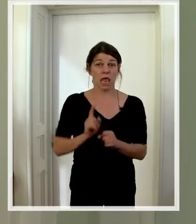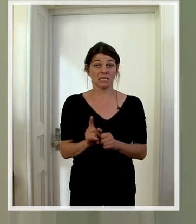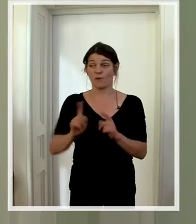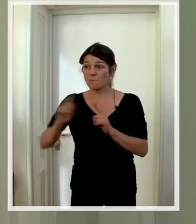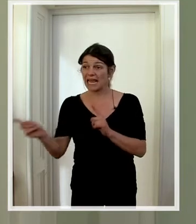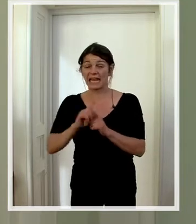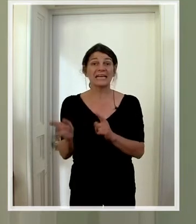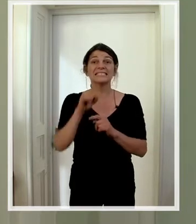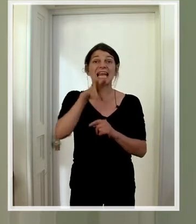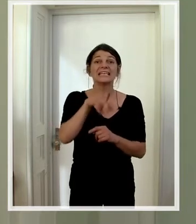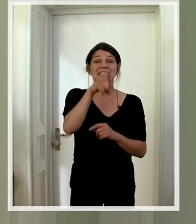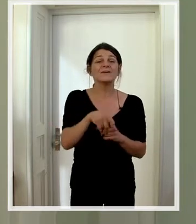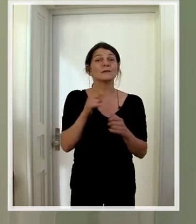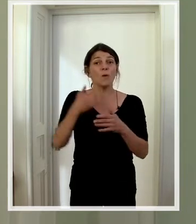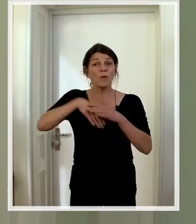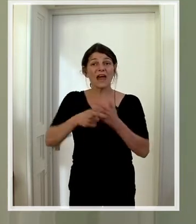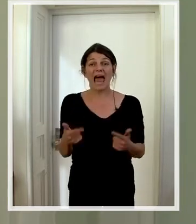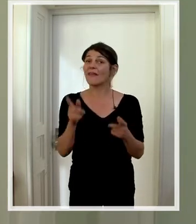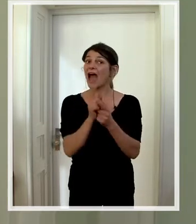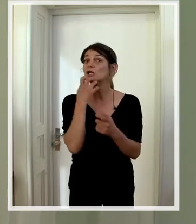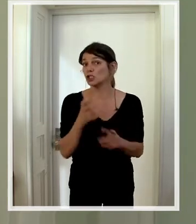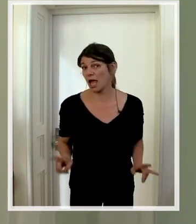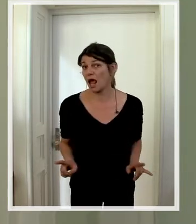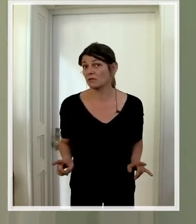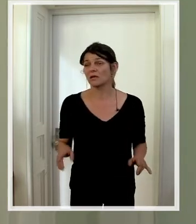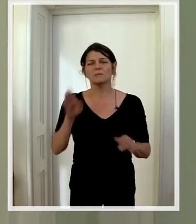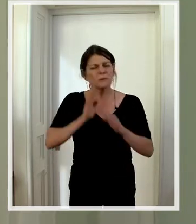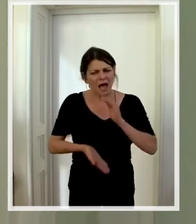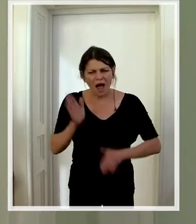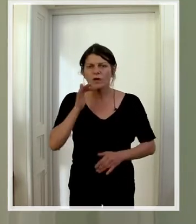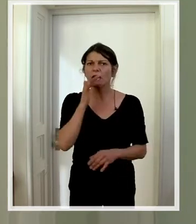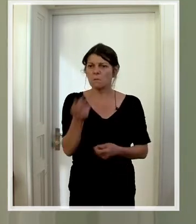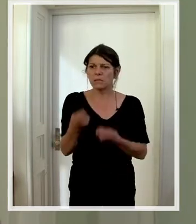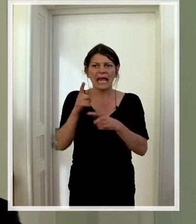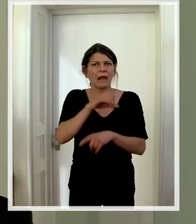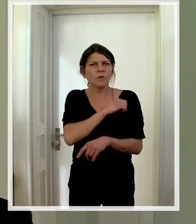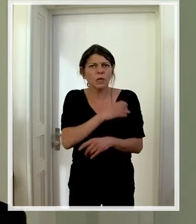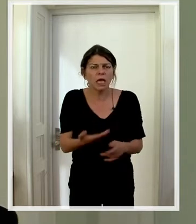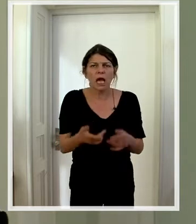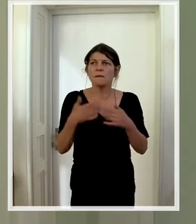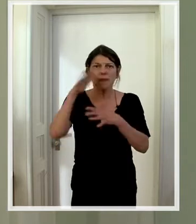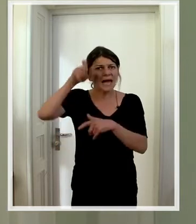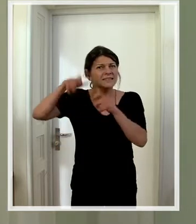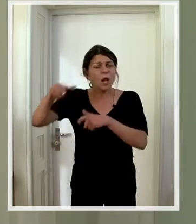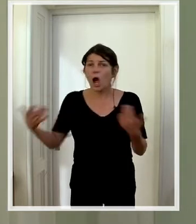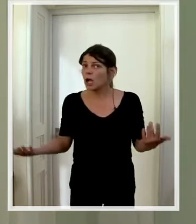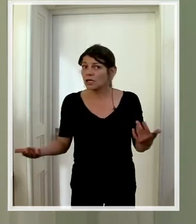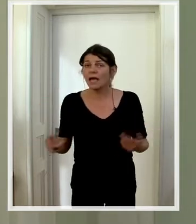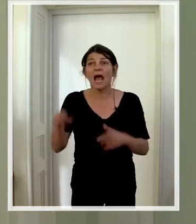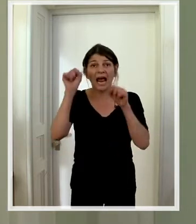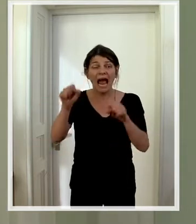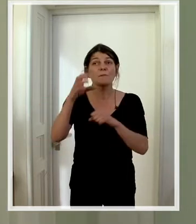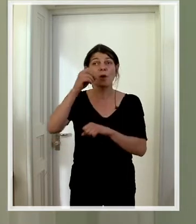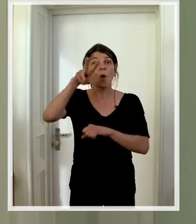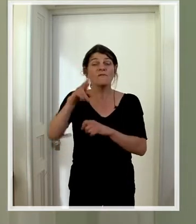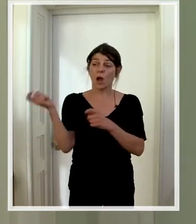Es sind 13.000 im Unterland inklusive Schaan. Man muss einmal hören davon reden, dass es keinen Nutzen bringt. Ein Großteil von diesen Leuten können mit dem ÖV kommen,